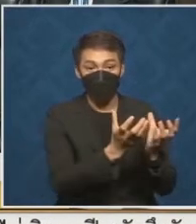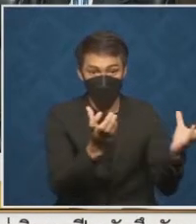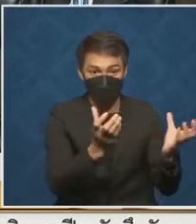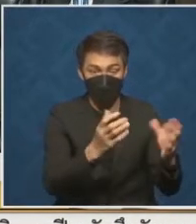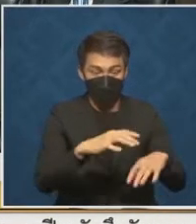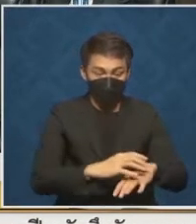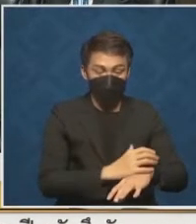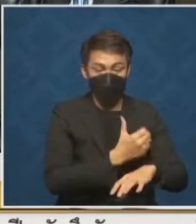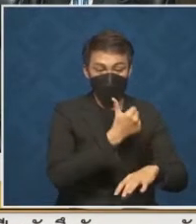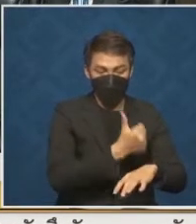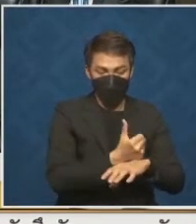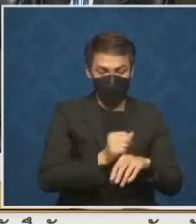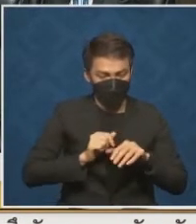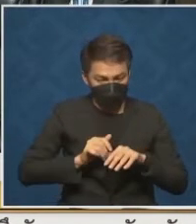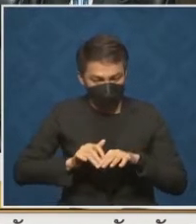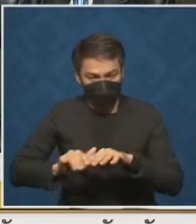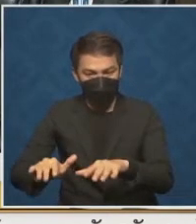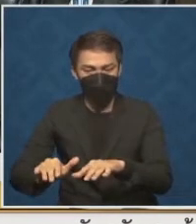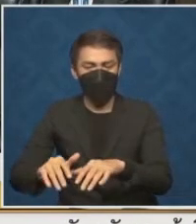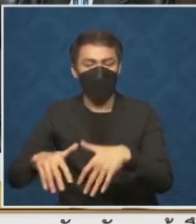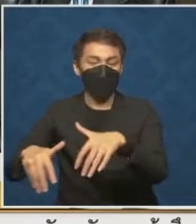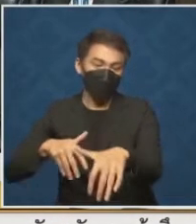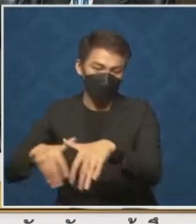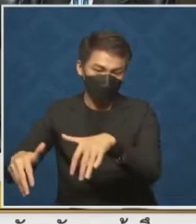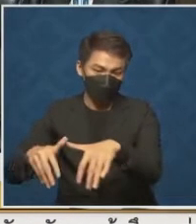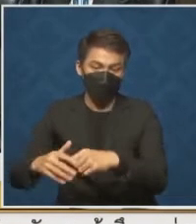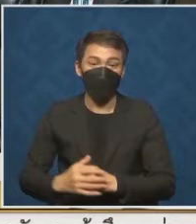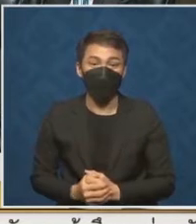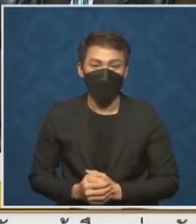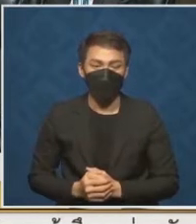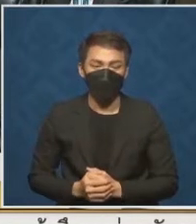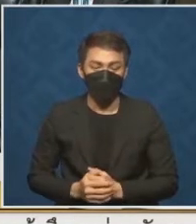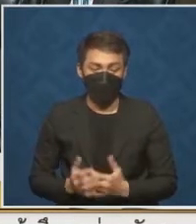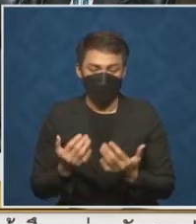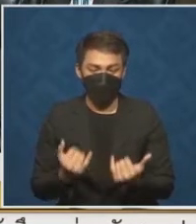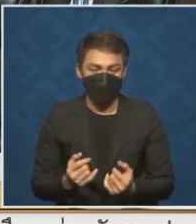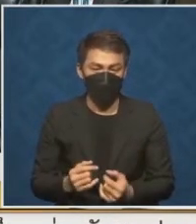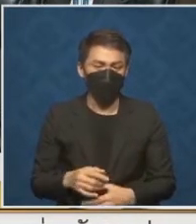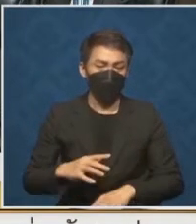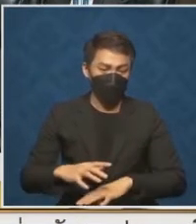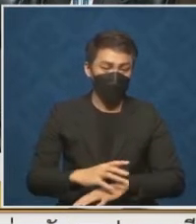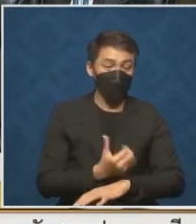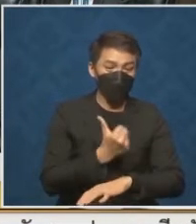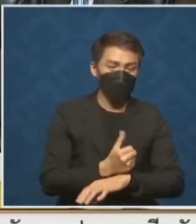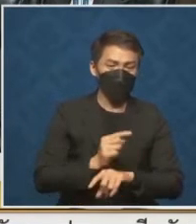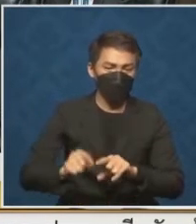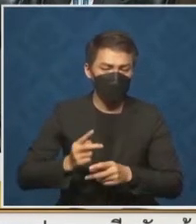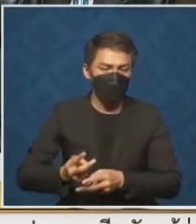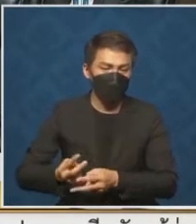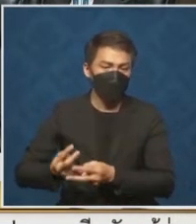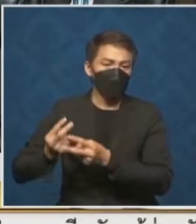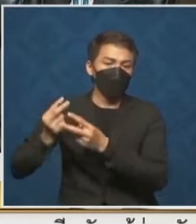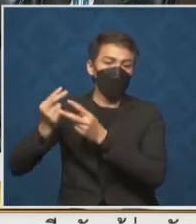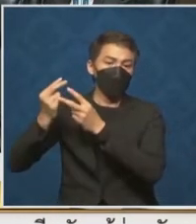ทำให้ระบบการเมืองไทยถอยหลังไปกว่า 40ปีแต่ด้วยวิสัยทัศน์ของผู้นำที่